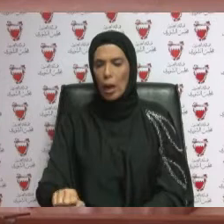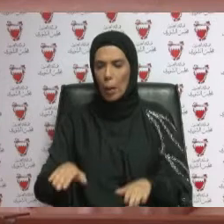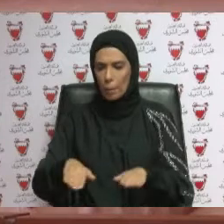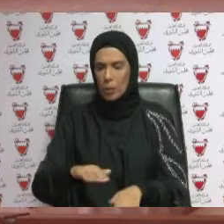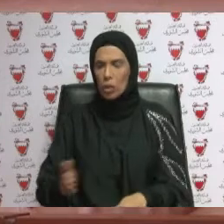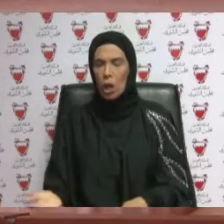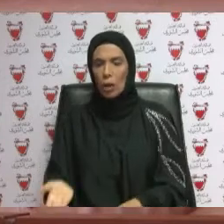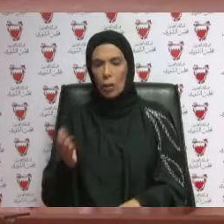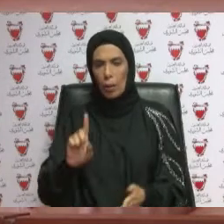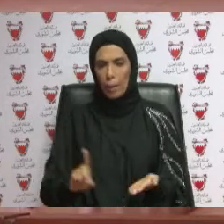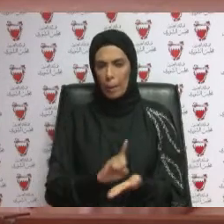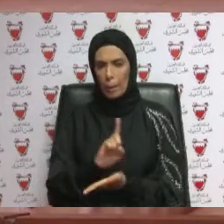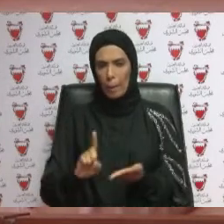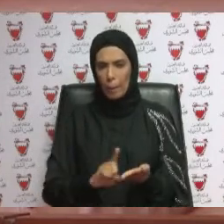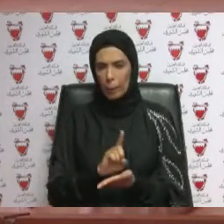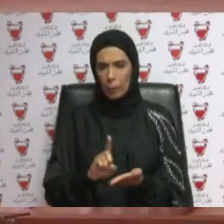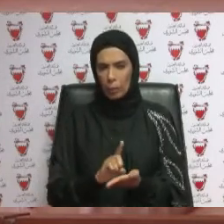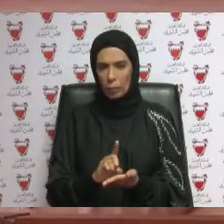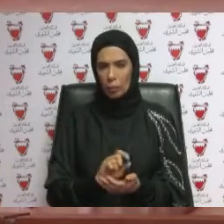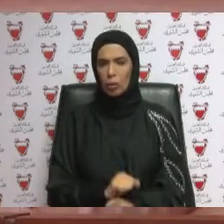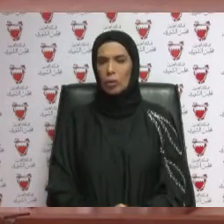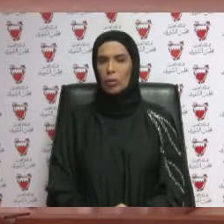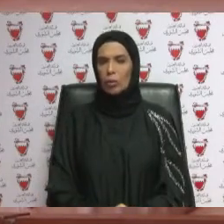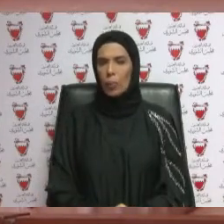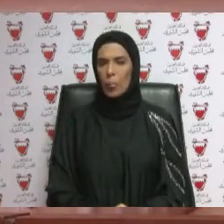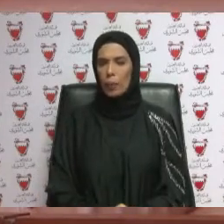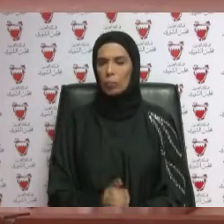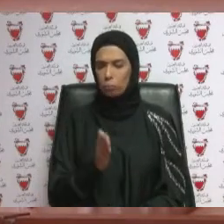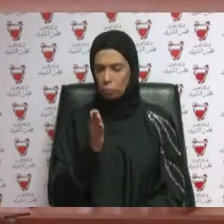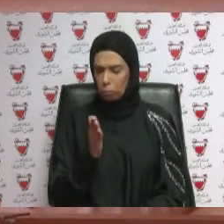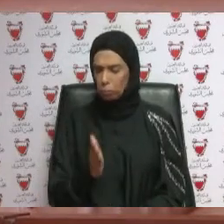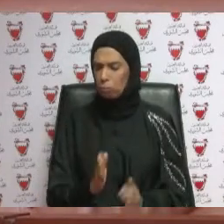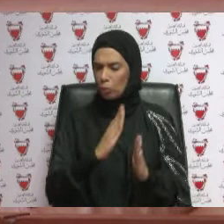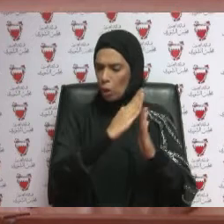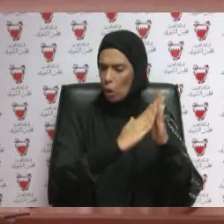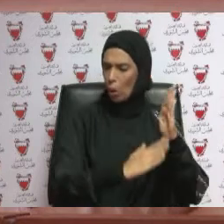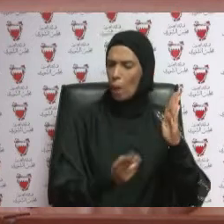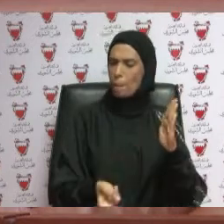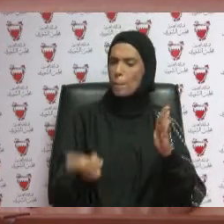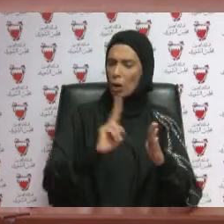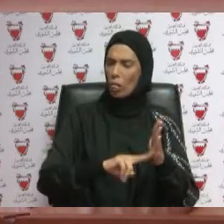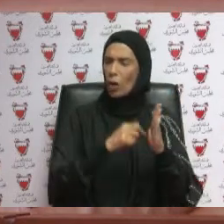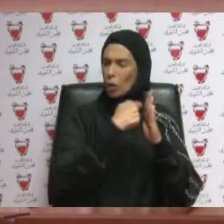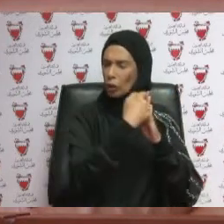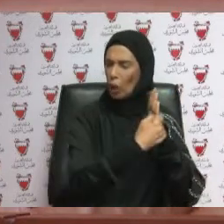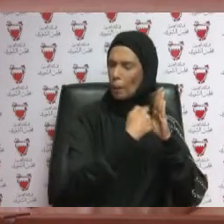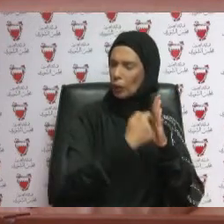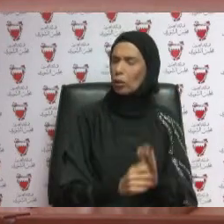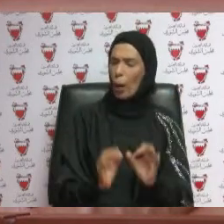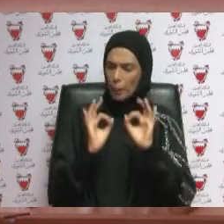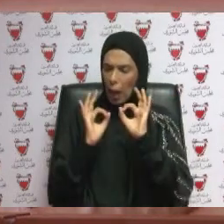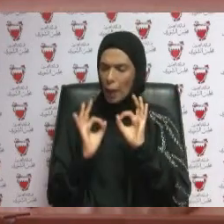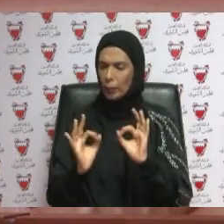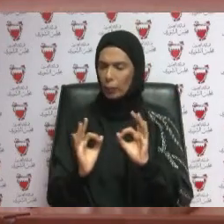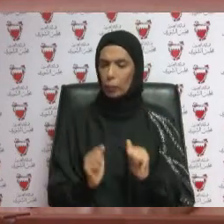تراه اللجنة من جهات أخرى من أجل إحكام النص وعدم الخلط ما بين النص في